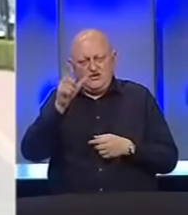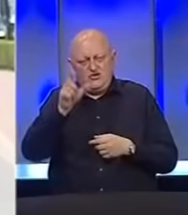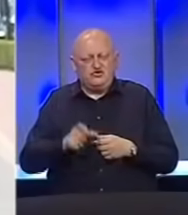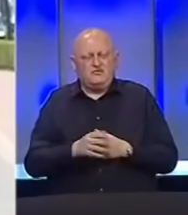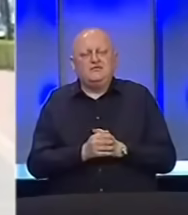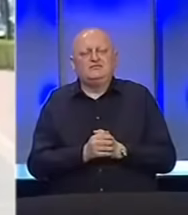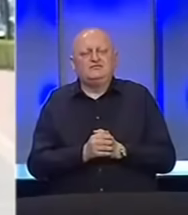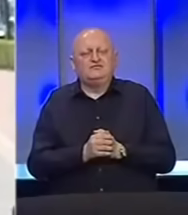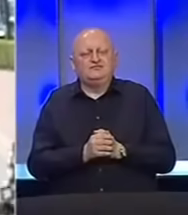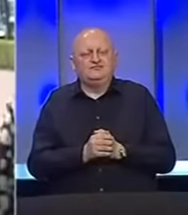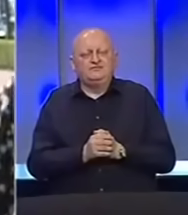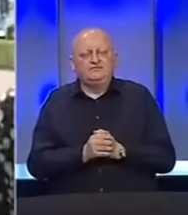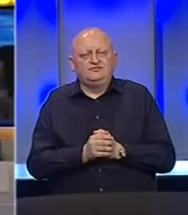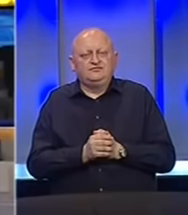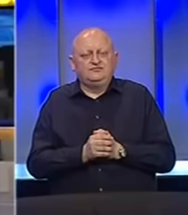osoba.